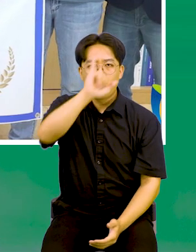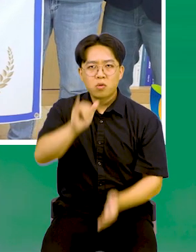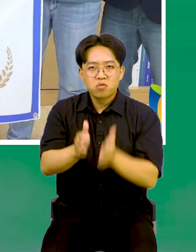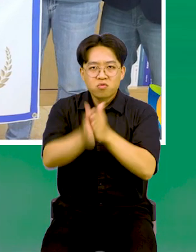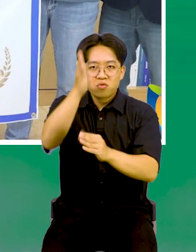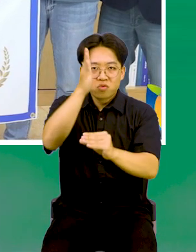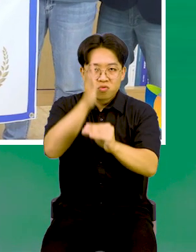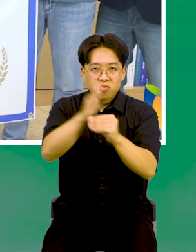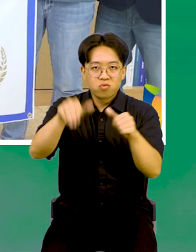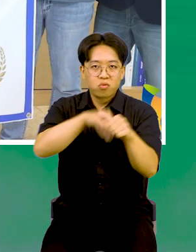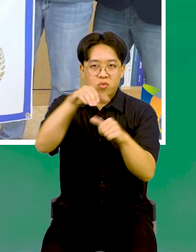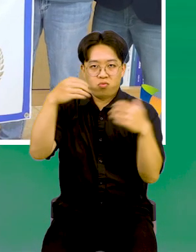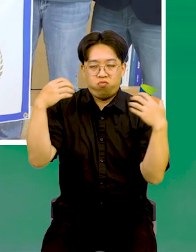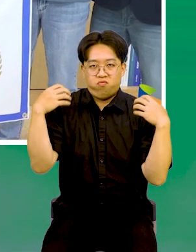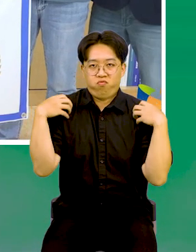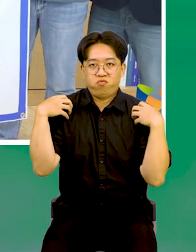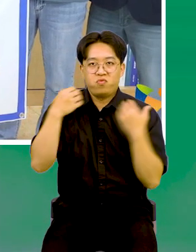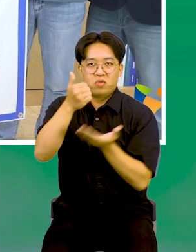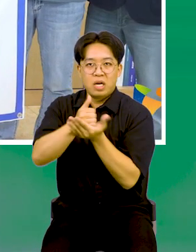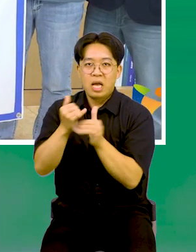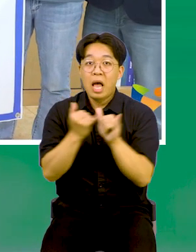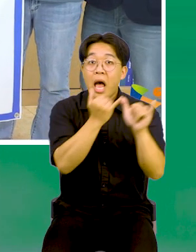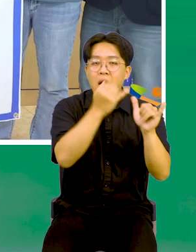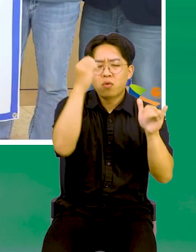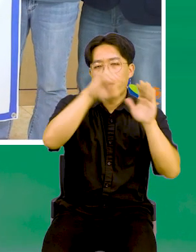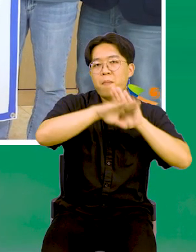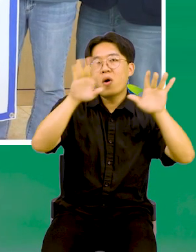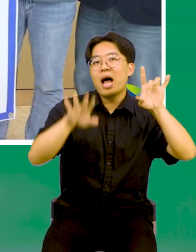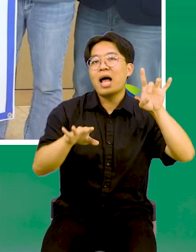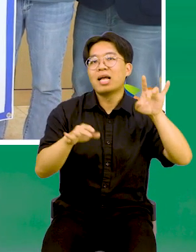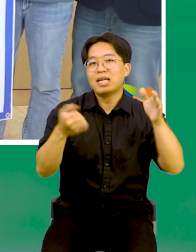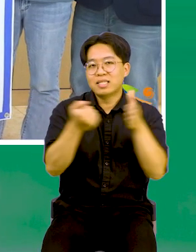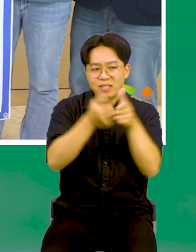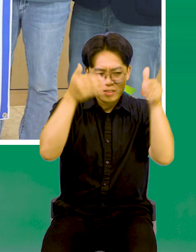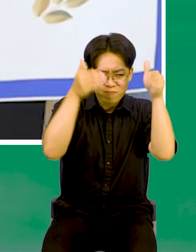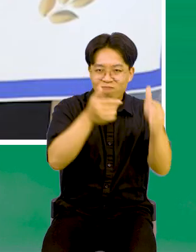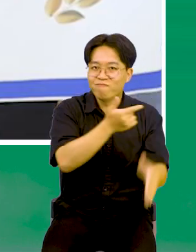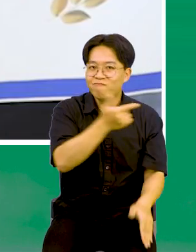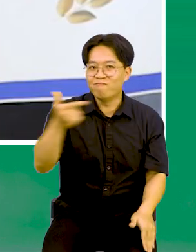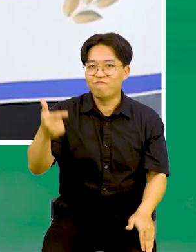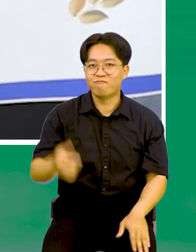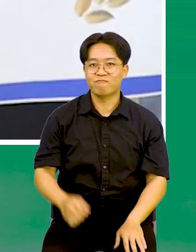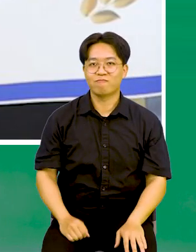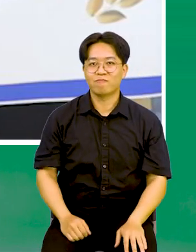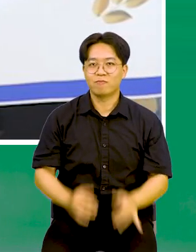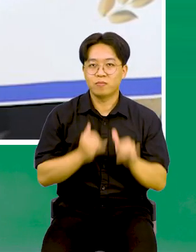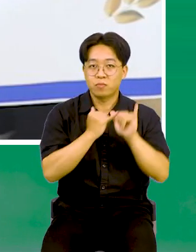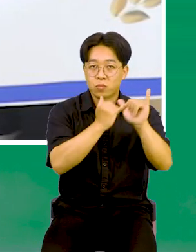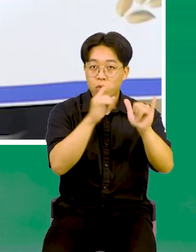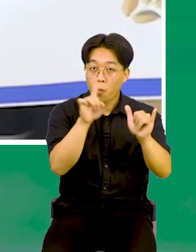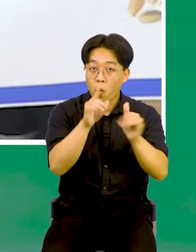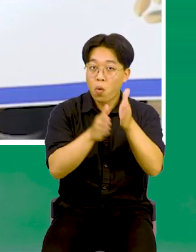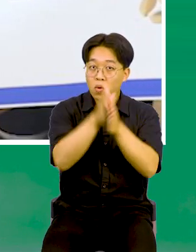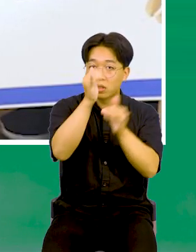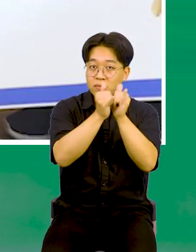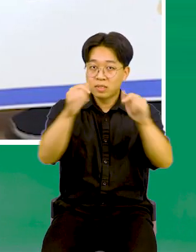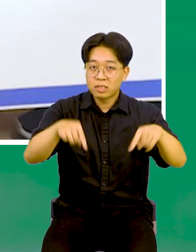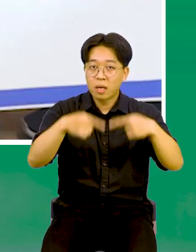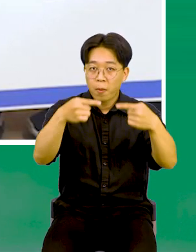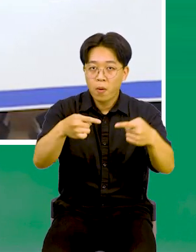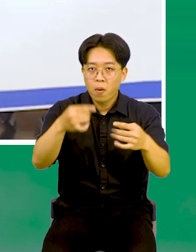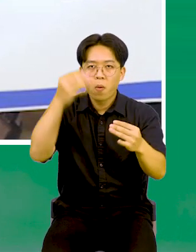유일하게 환경부 장관상을 수상해서 더 큰 주목을 받았는데요. 이번 수상은 시민이 참여하고